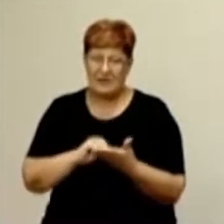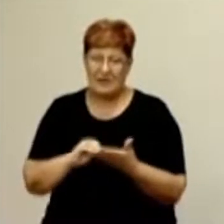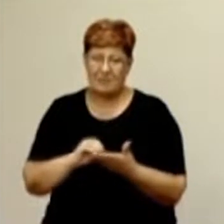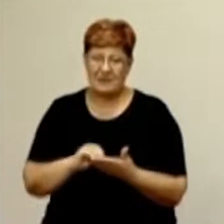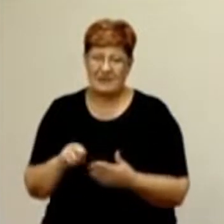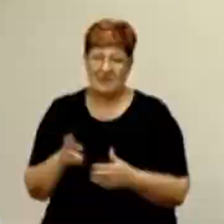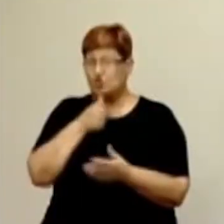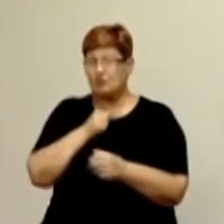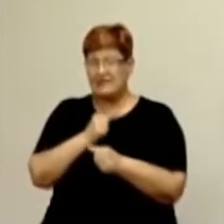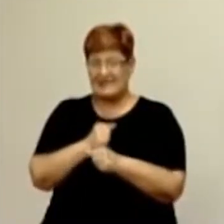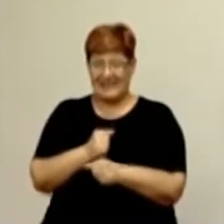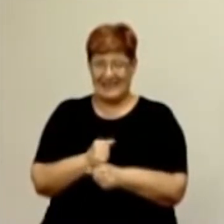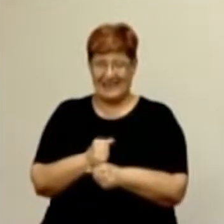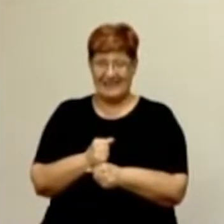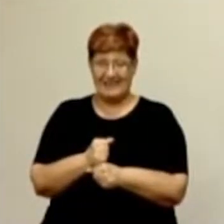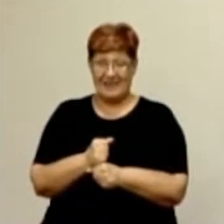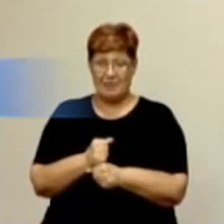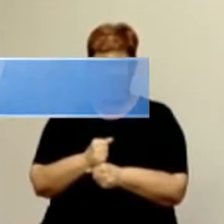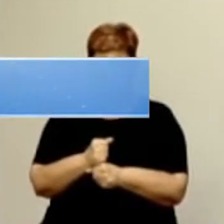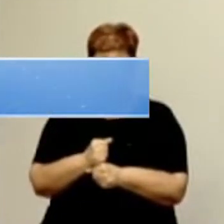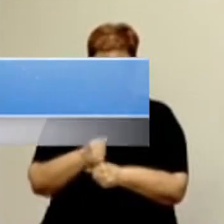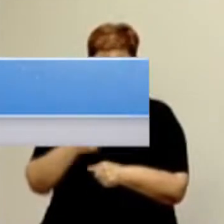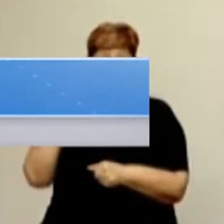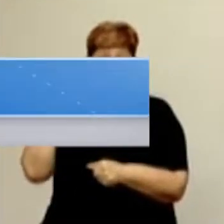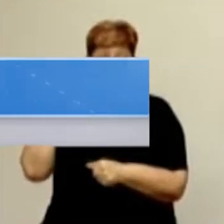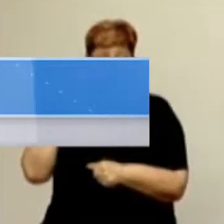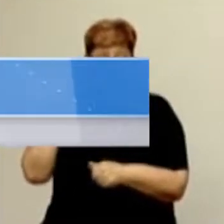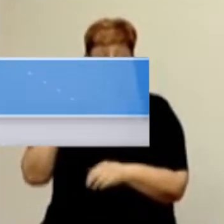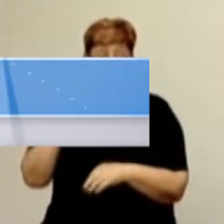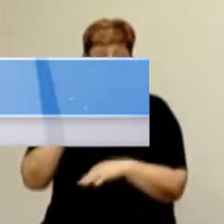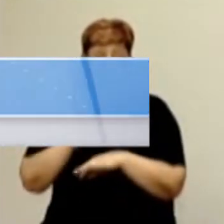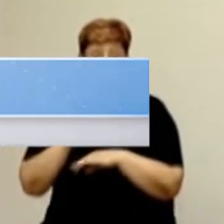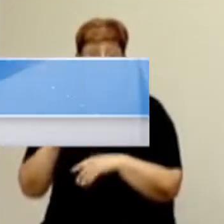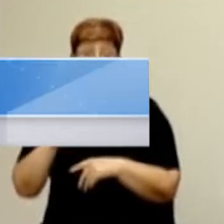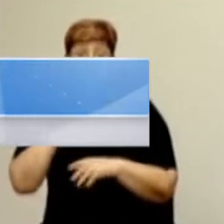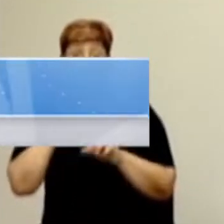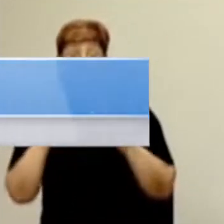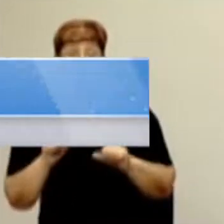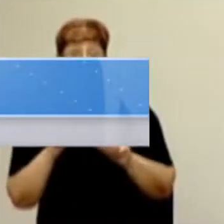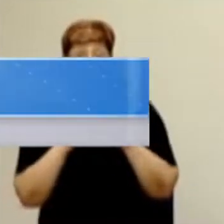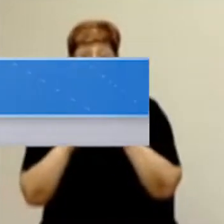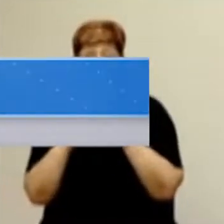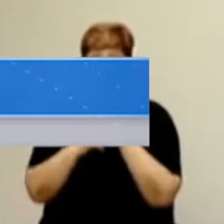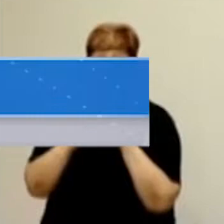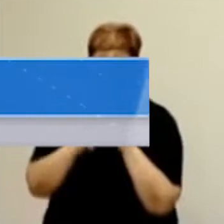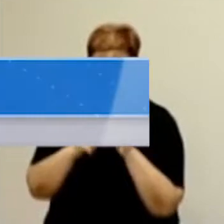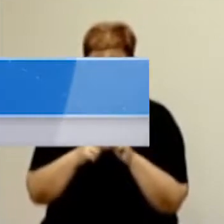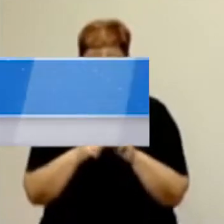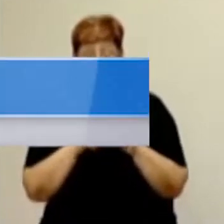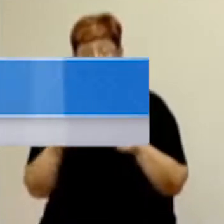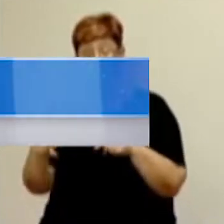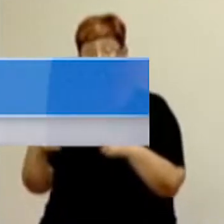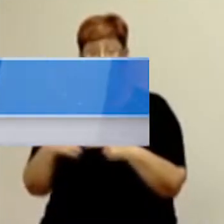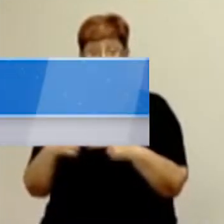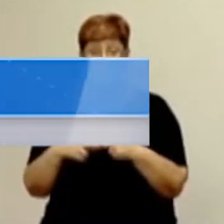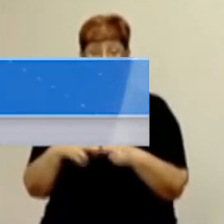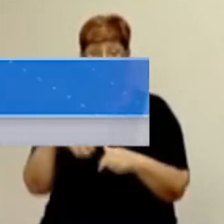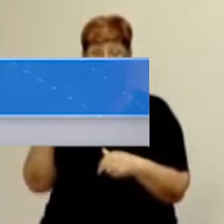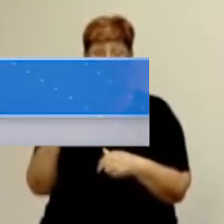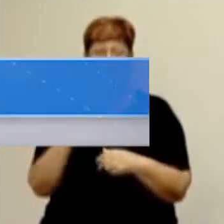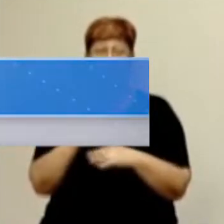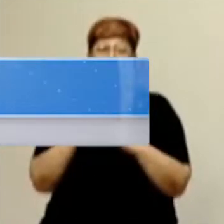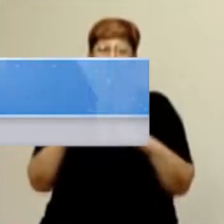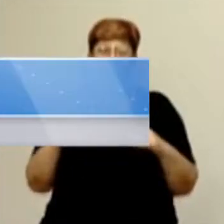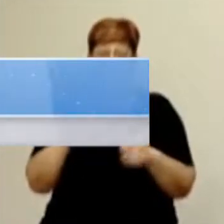miliona dinara. I dalje se određenim medijima koji su u vlasništvu Srpske napredne stranke ili su njoj bliski daju milionski